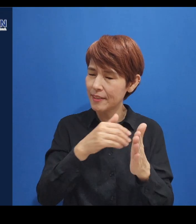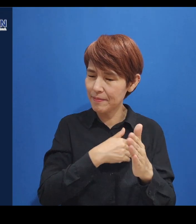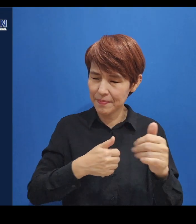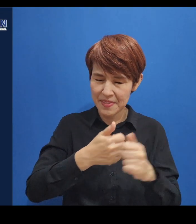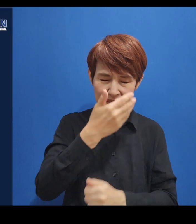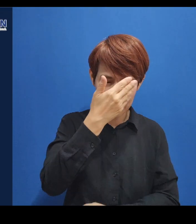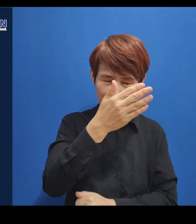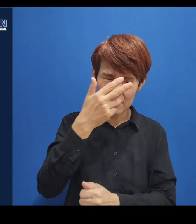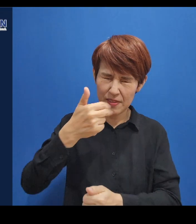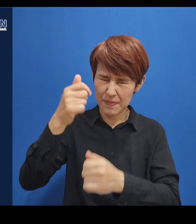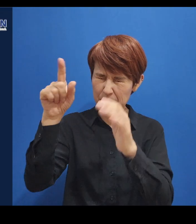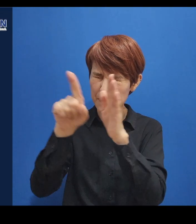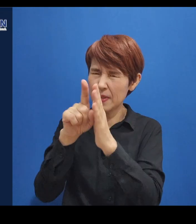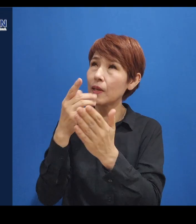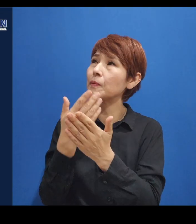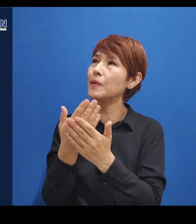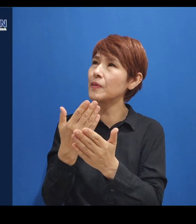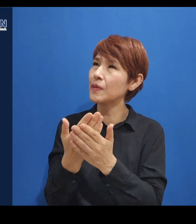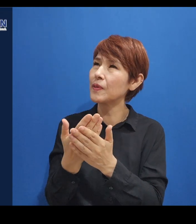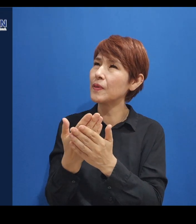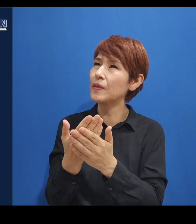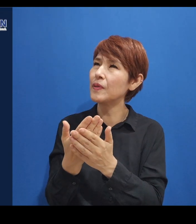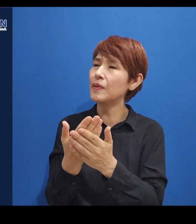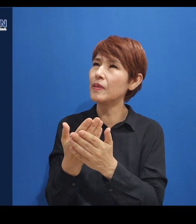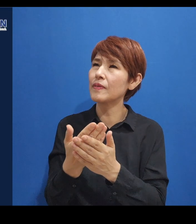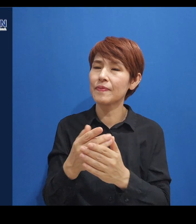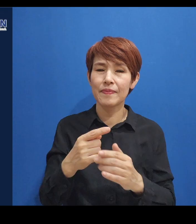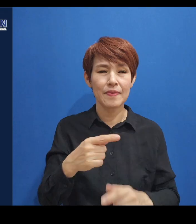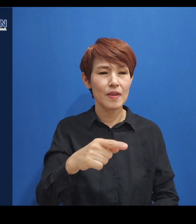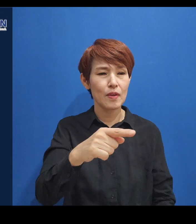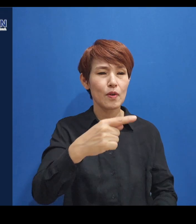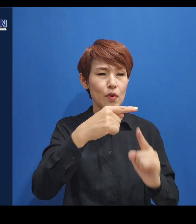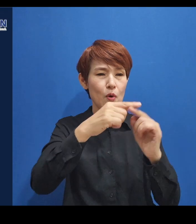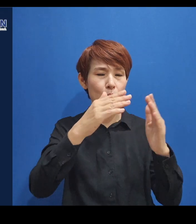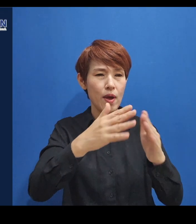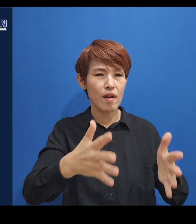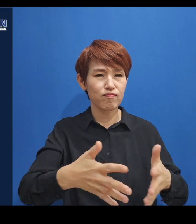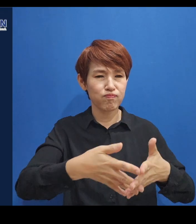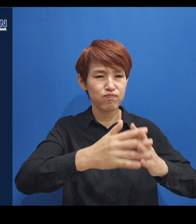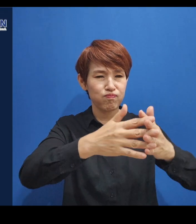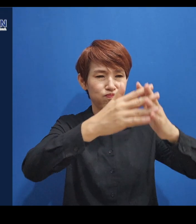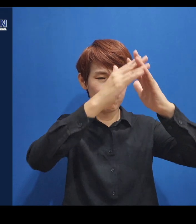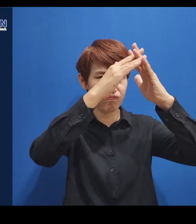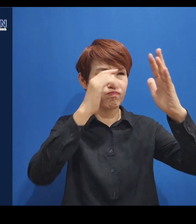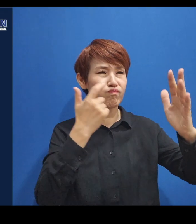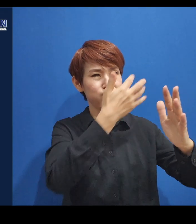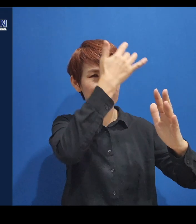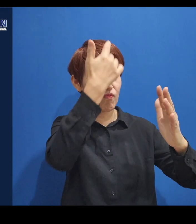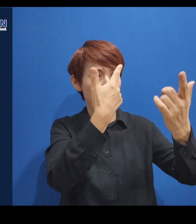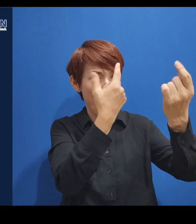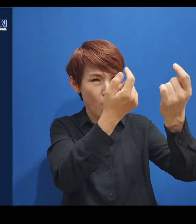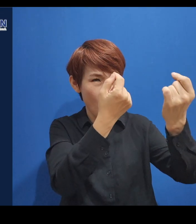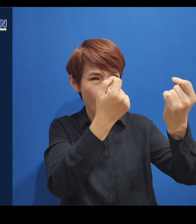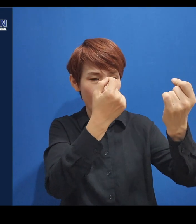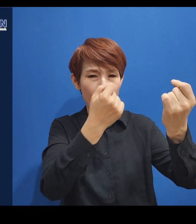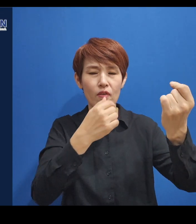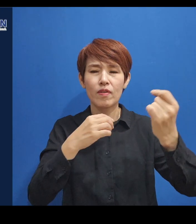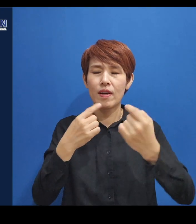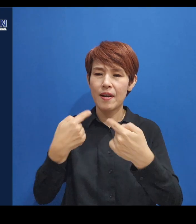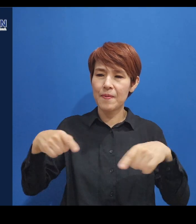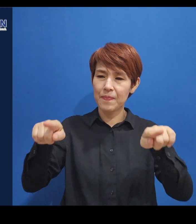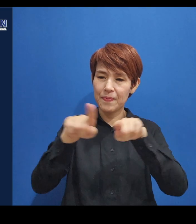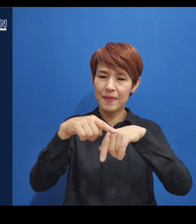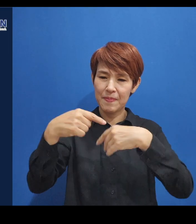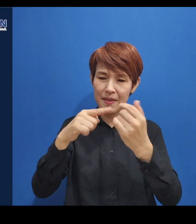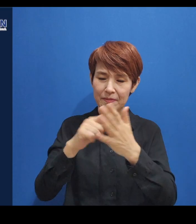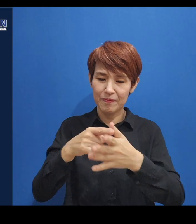하실 주님 믿게 하옵소서. 공사로 예배당 건물이 아름다워진 것처럼 함께 지어져가는 아름다운 교회 되게